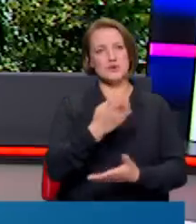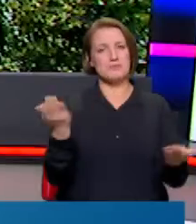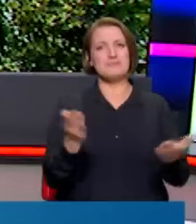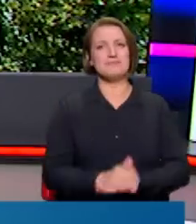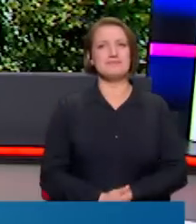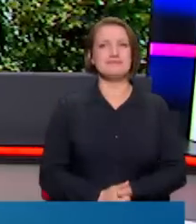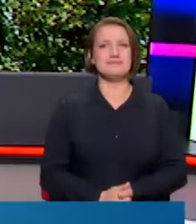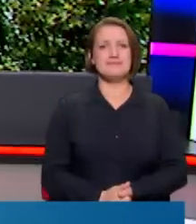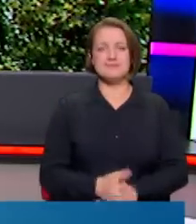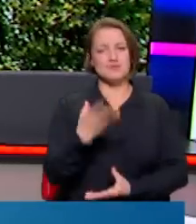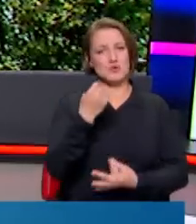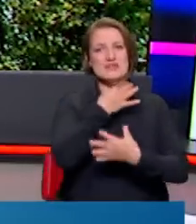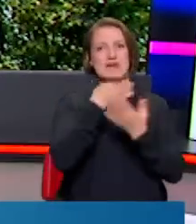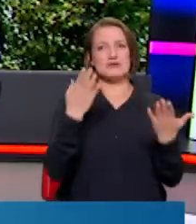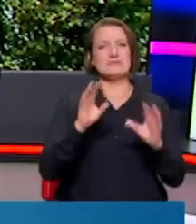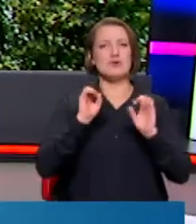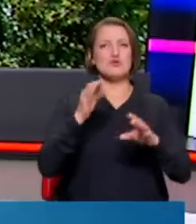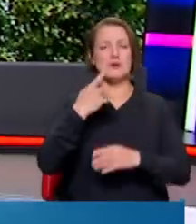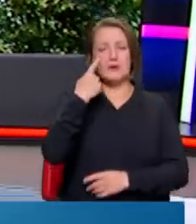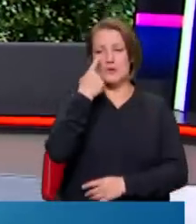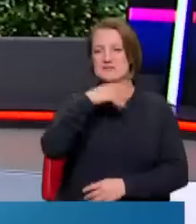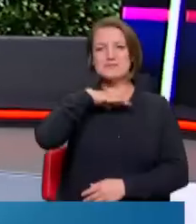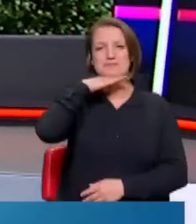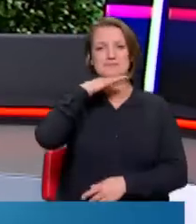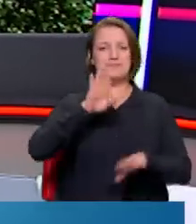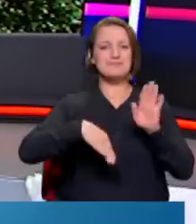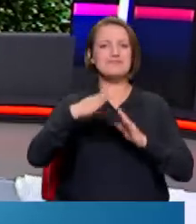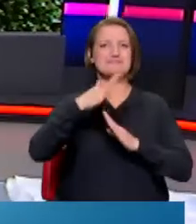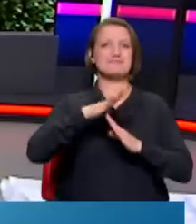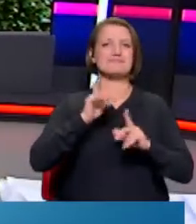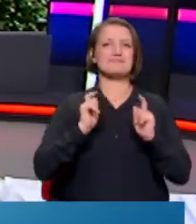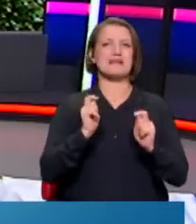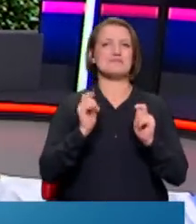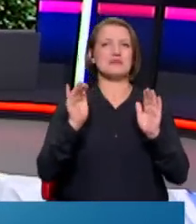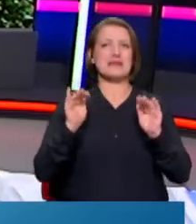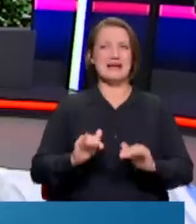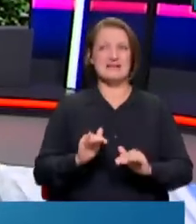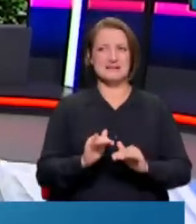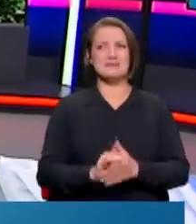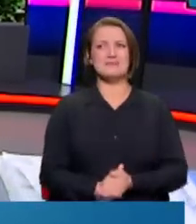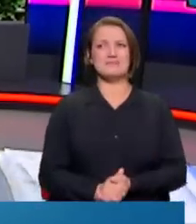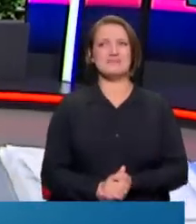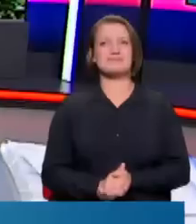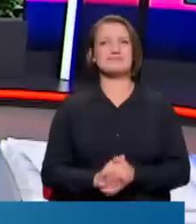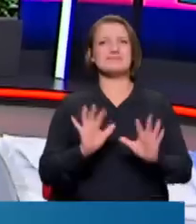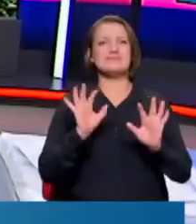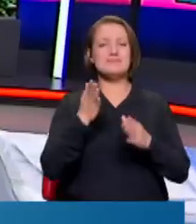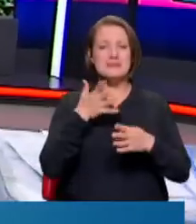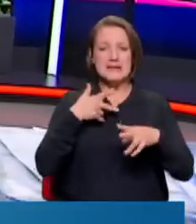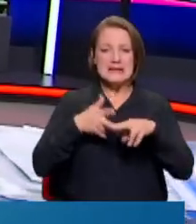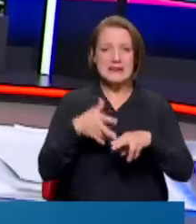Eee Çok teşekkür ediyorum hocam gözlerim doldu reklam mecburiyetimiz geldi kapıya dayandı